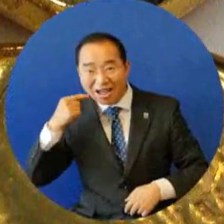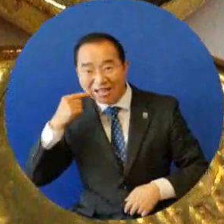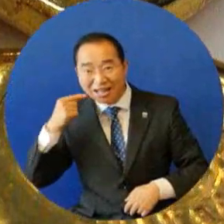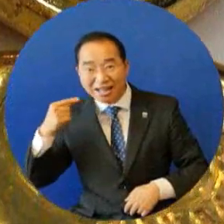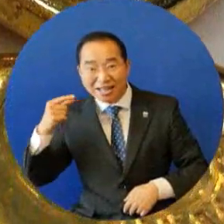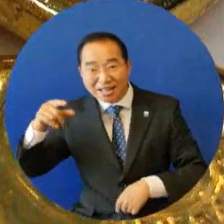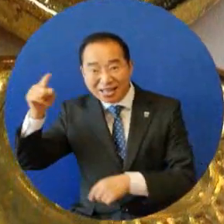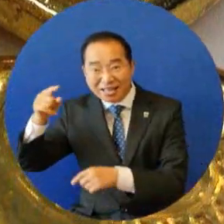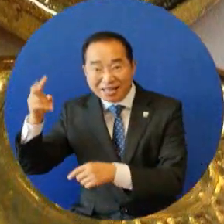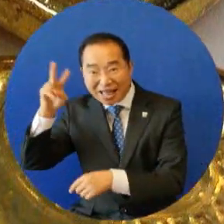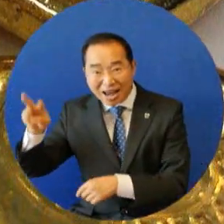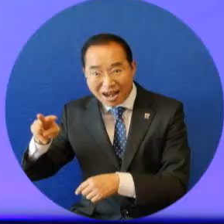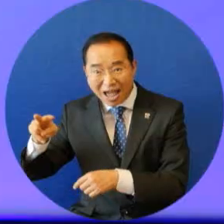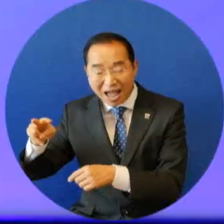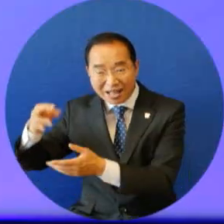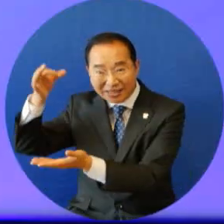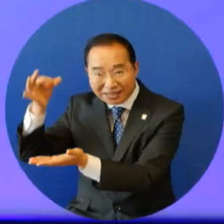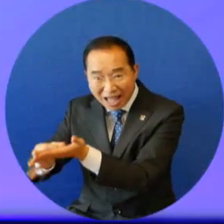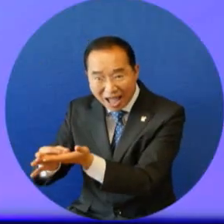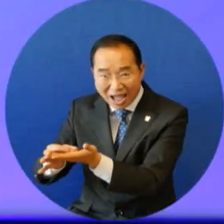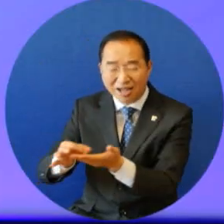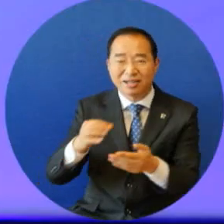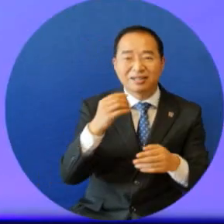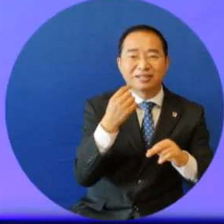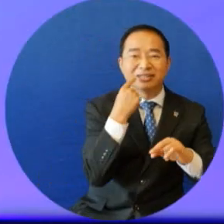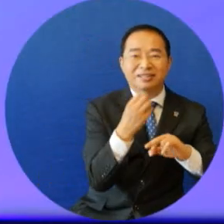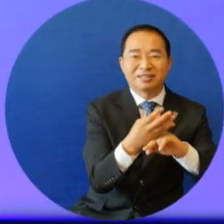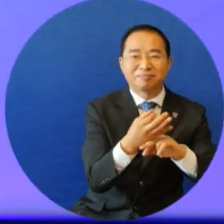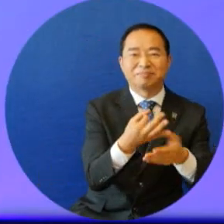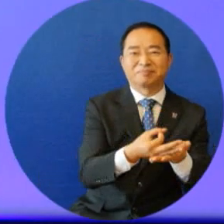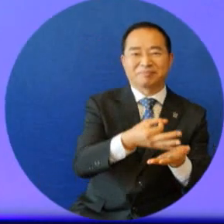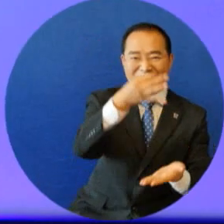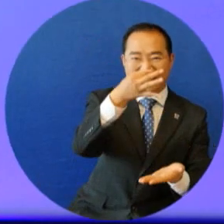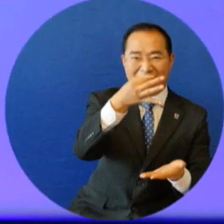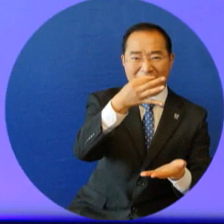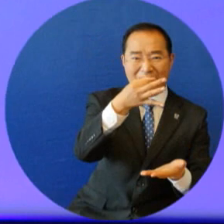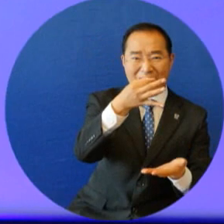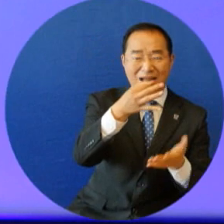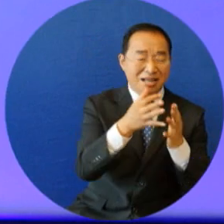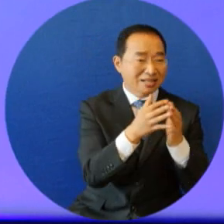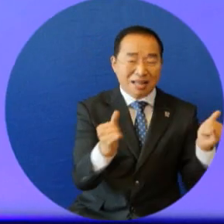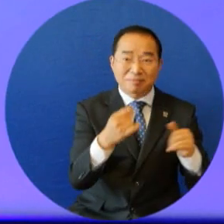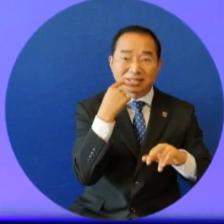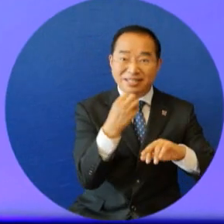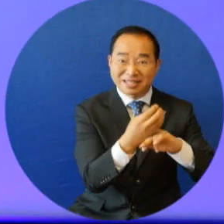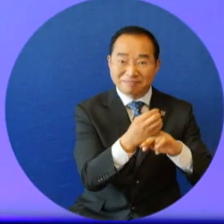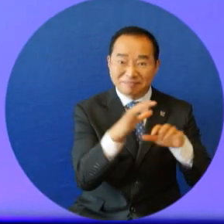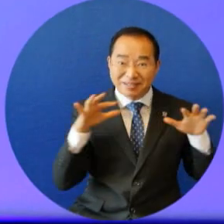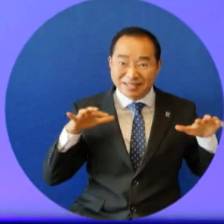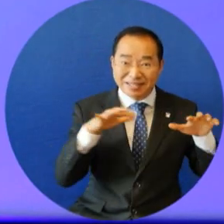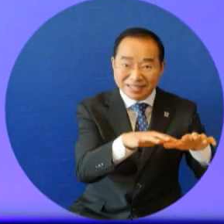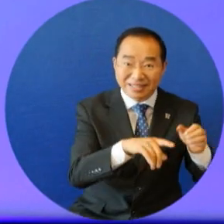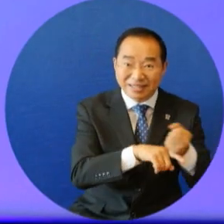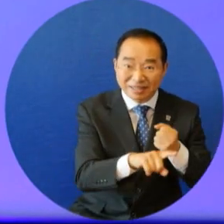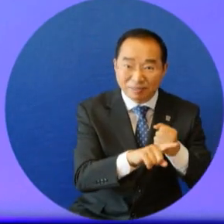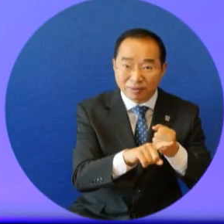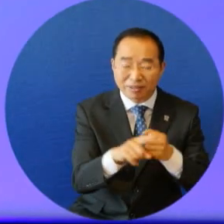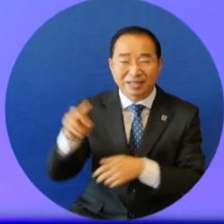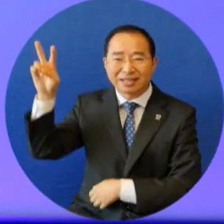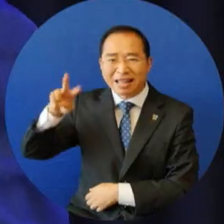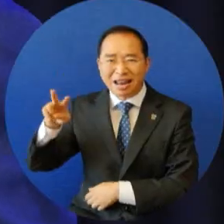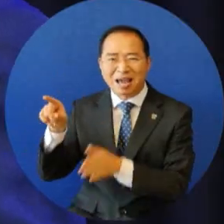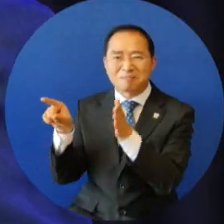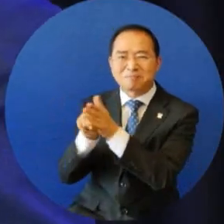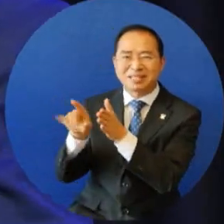금입니다. 왜 그러냐면 사람들이 금을 선호한다는 건 달러에 대한 불신을